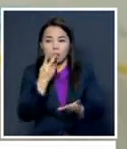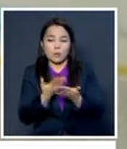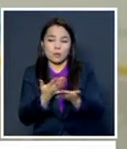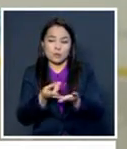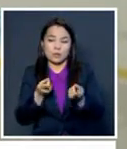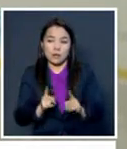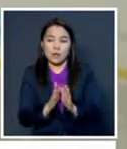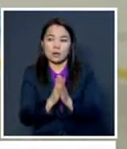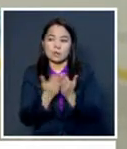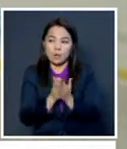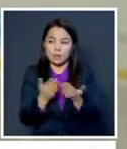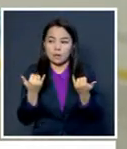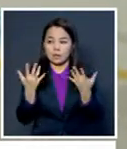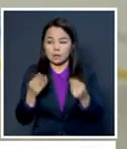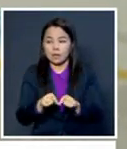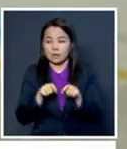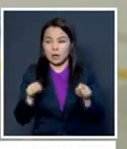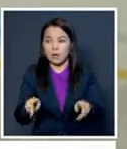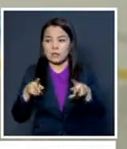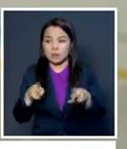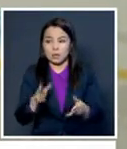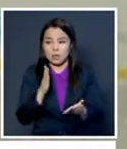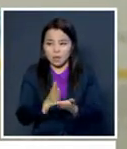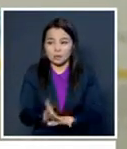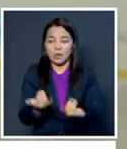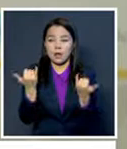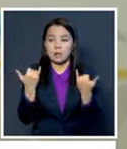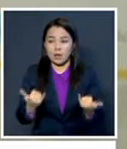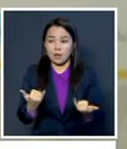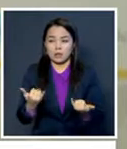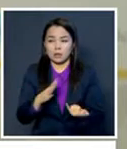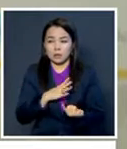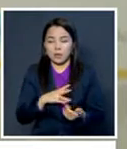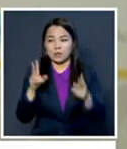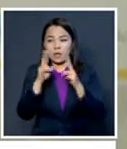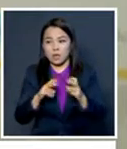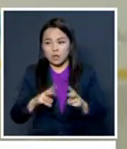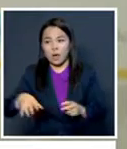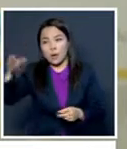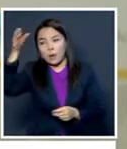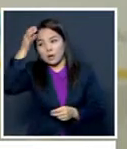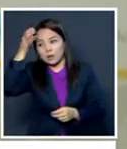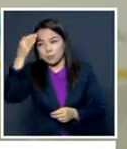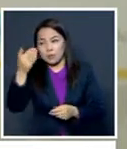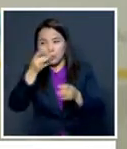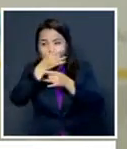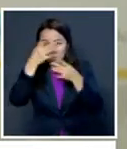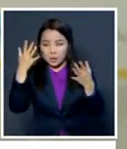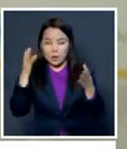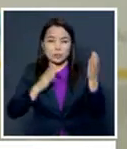көрсететін кітап бүгін тұсауын кесті. Және мынау зерттеу, ғылыми зерттеу